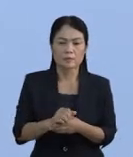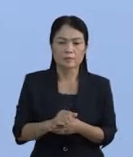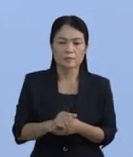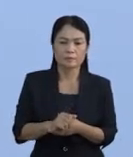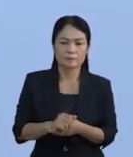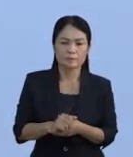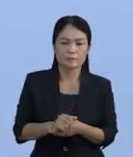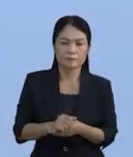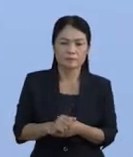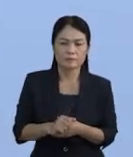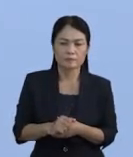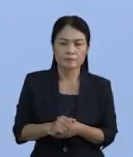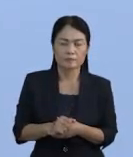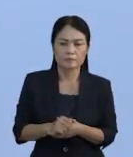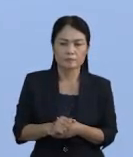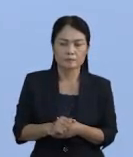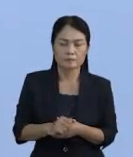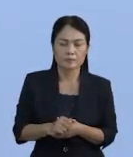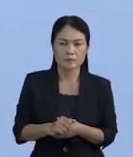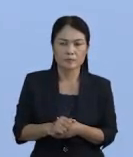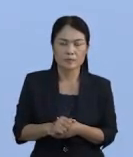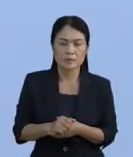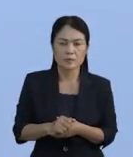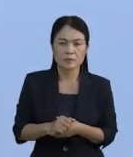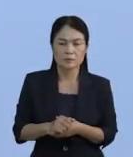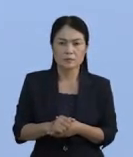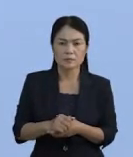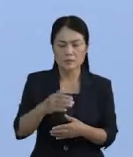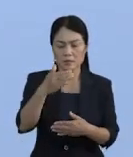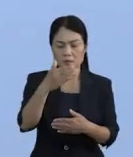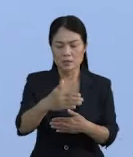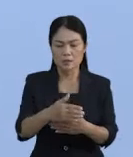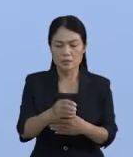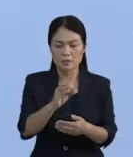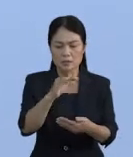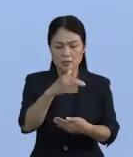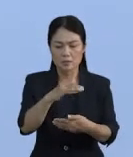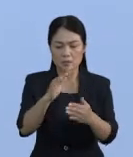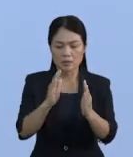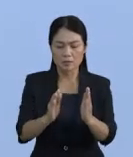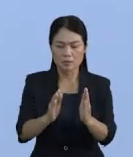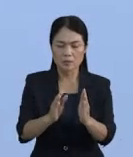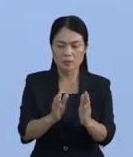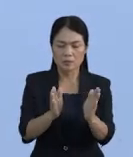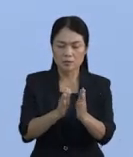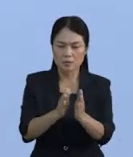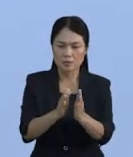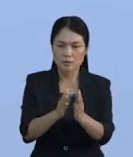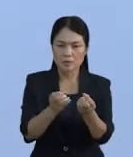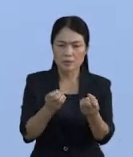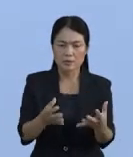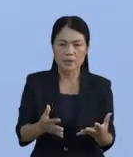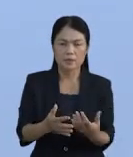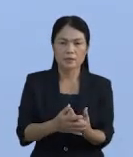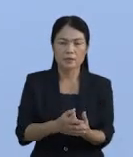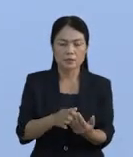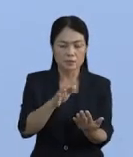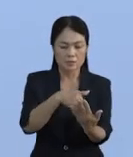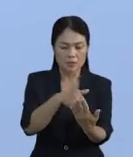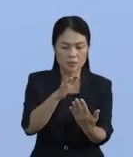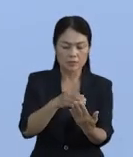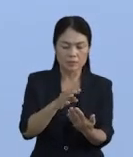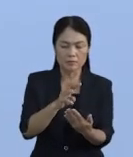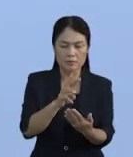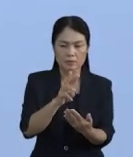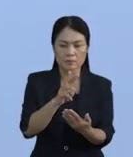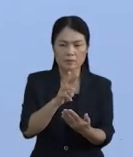rồi hãy nơi này khang này ta cúp tôi của màn tiếp đây là cục hạt bò cứ chụp luôn